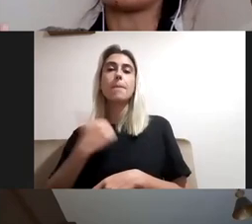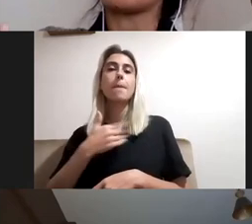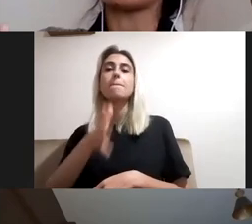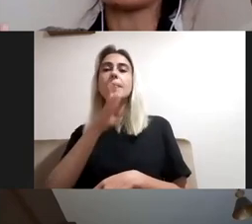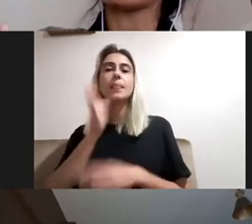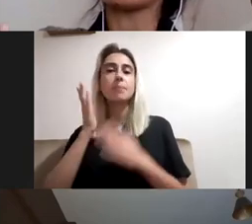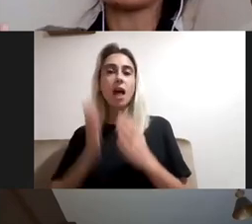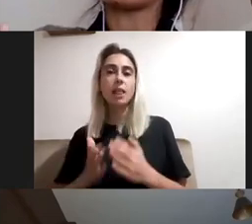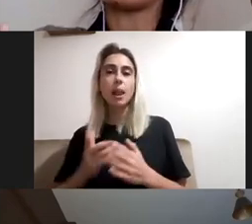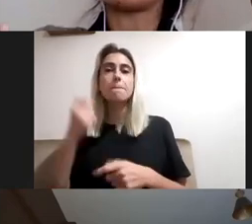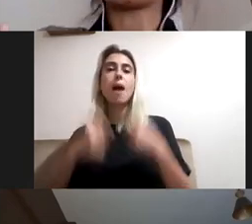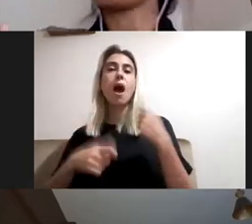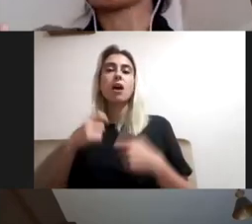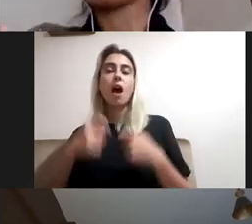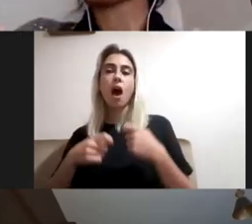kadarıyla